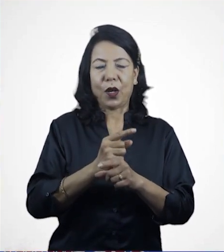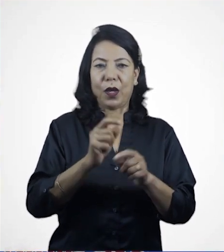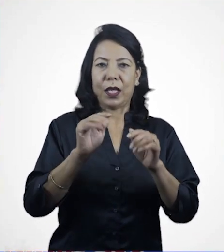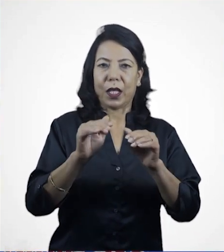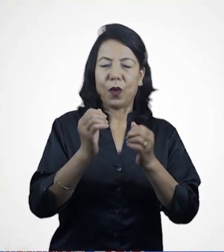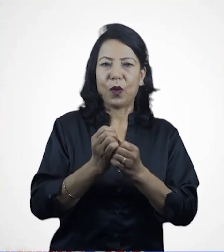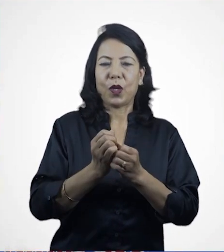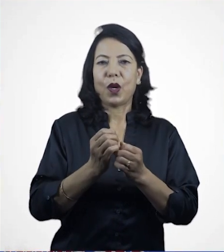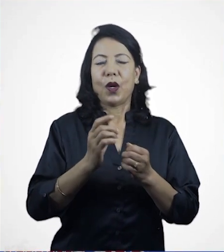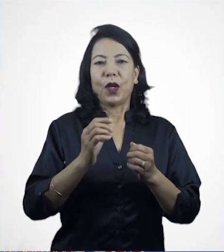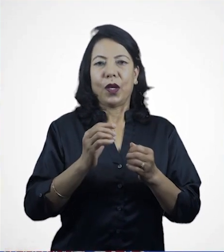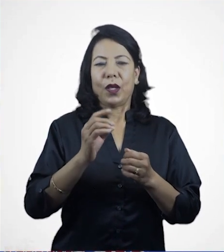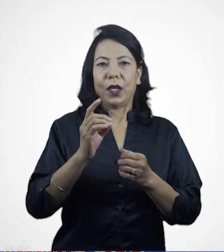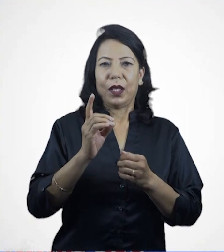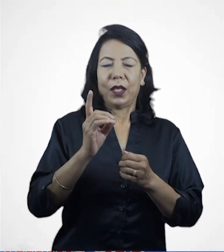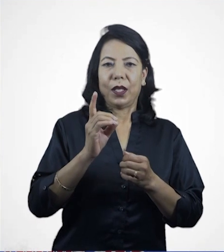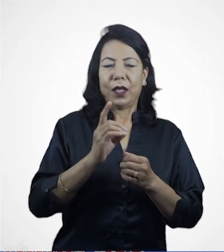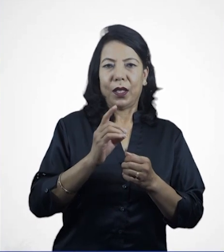काकरोंद जाए धिभर कोर्श चाहिनी